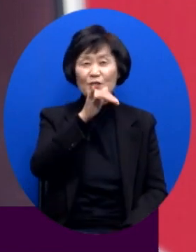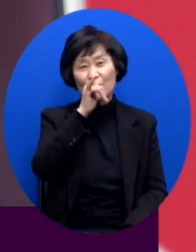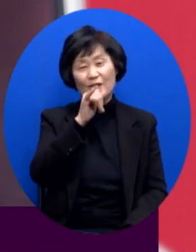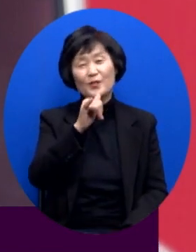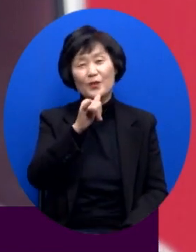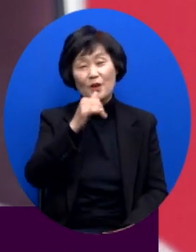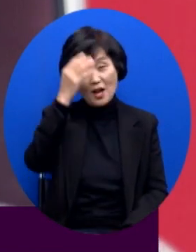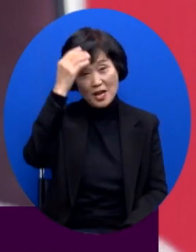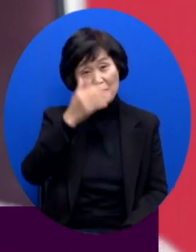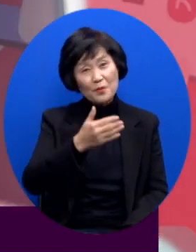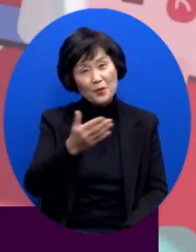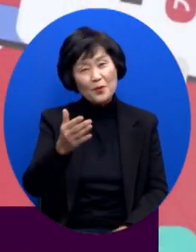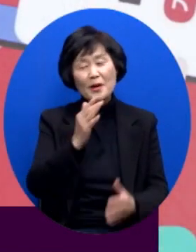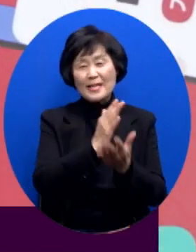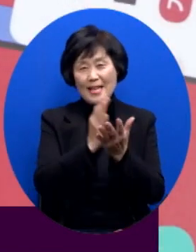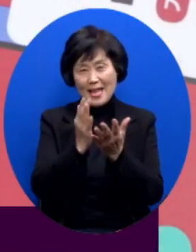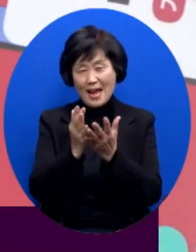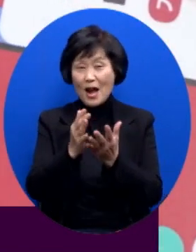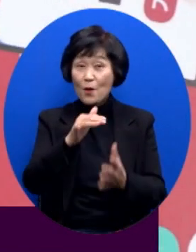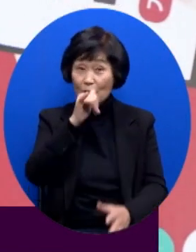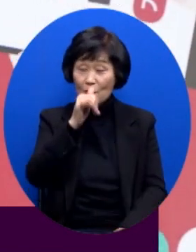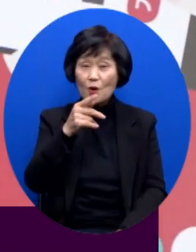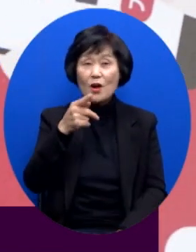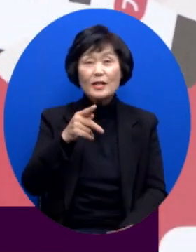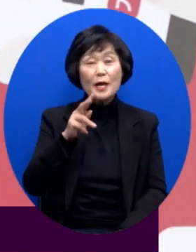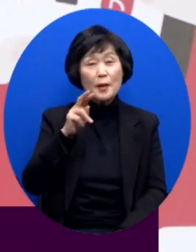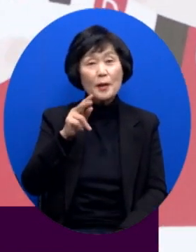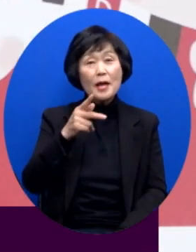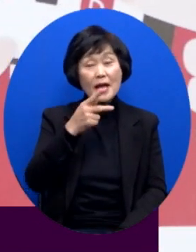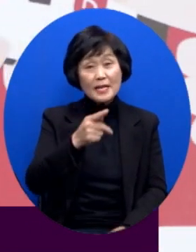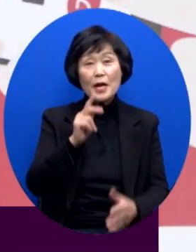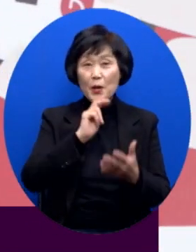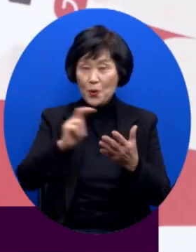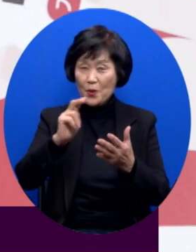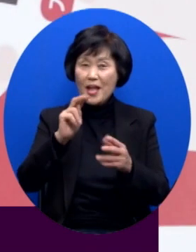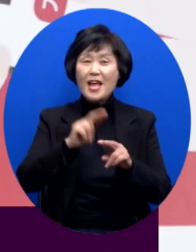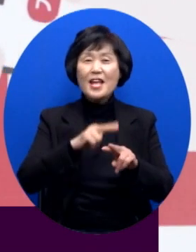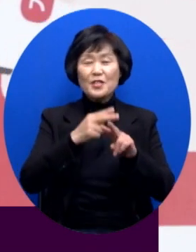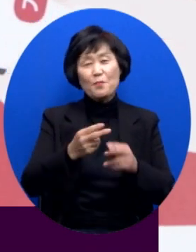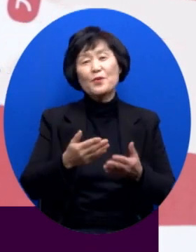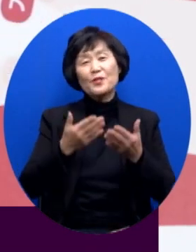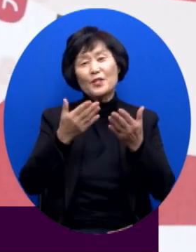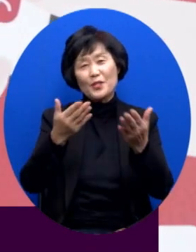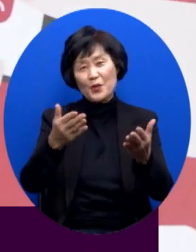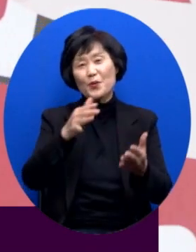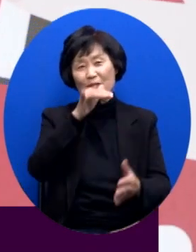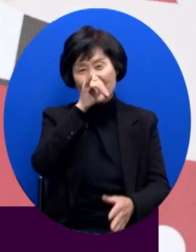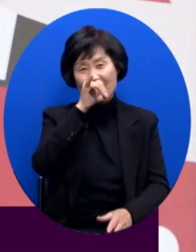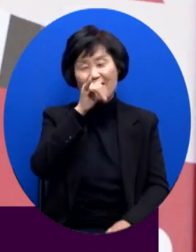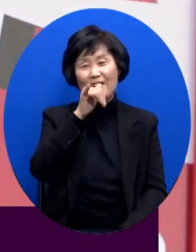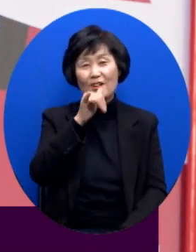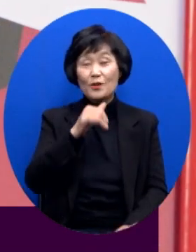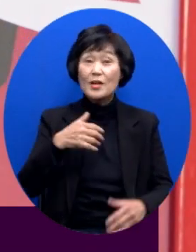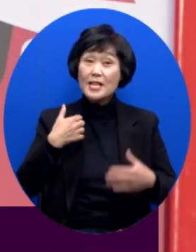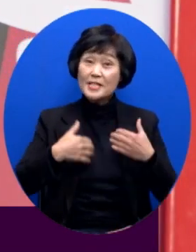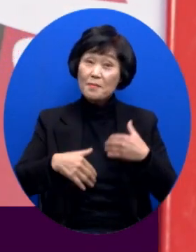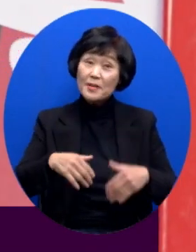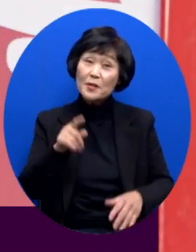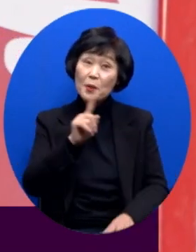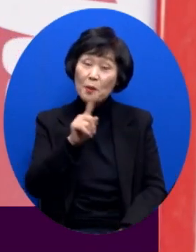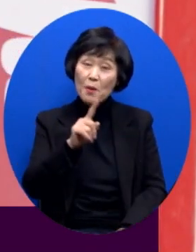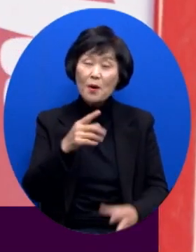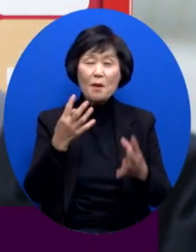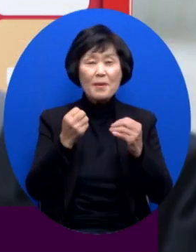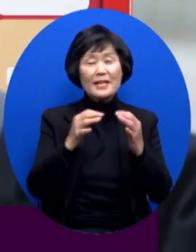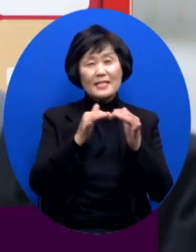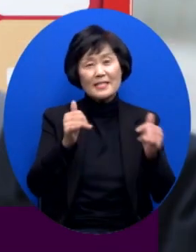또 K-POP을 또 선물해 드리는 저희 홈페이지에 들어오셔서 그 부분을 또 확인하실 수가 있고요. 또 재밌는 부분들은 많은 사람들이 다양하게 참여할